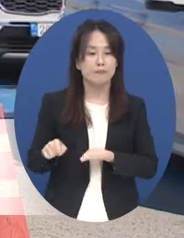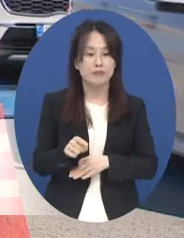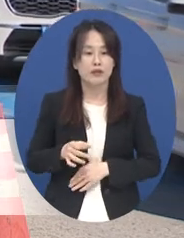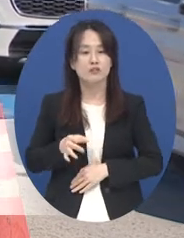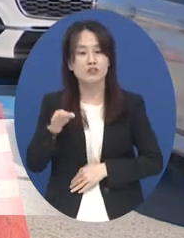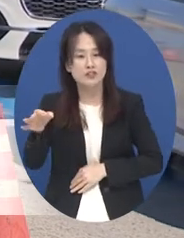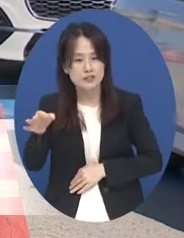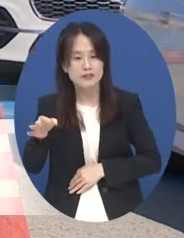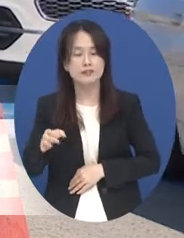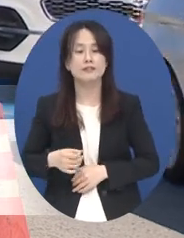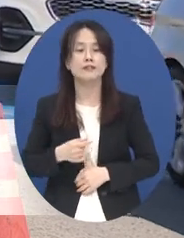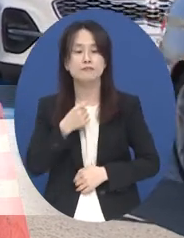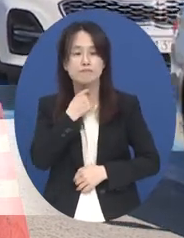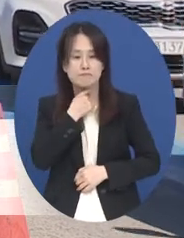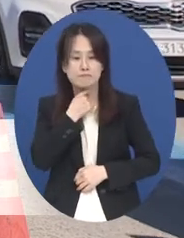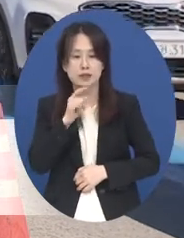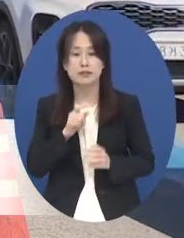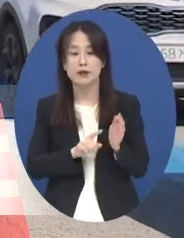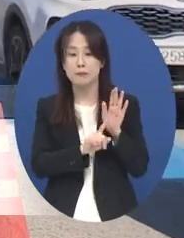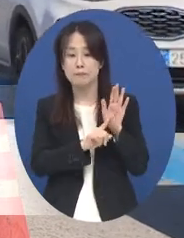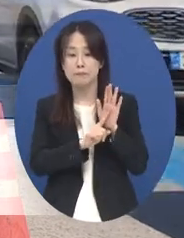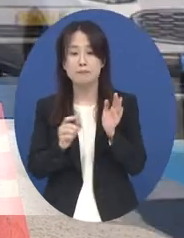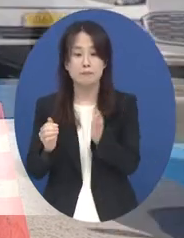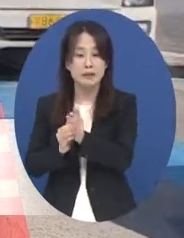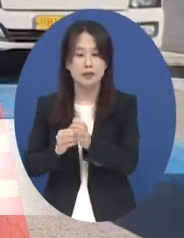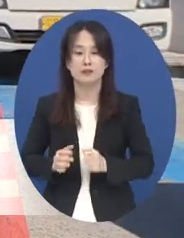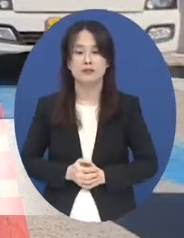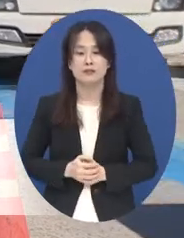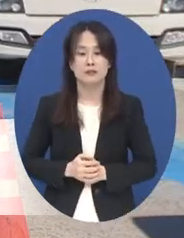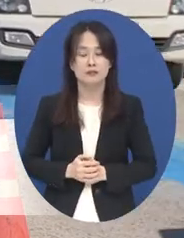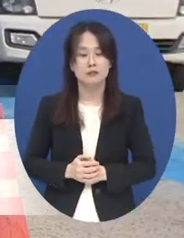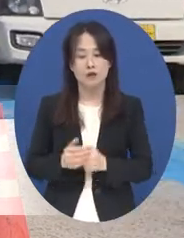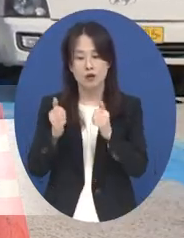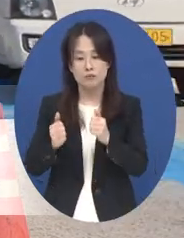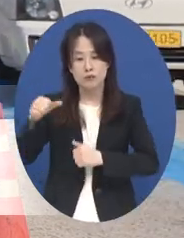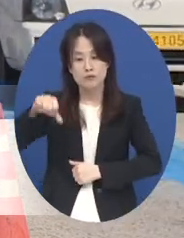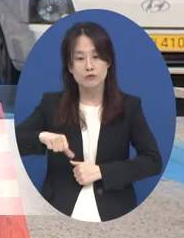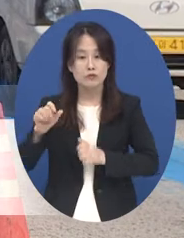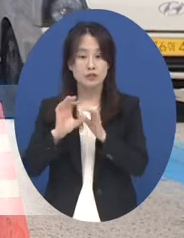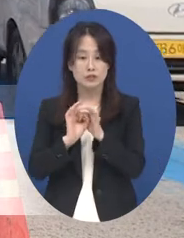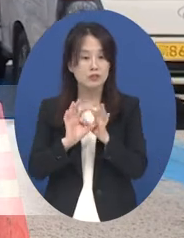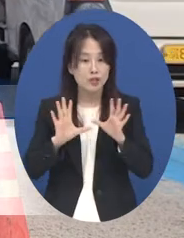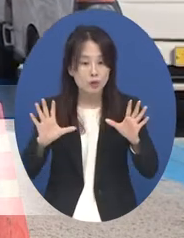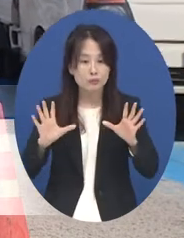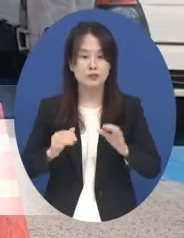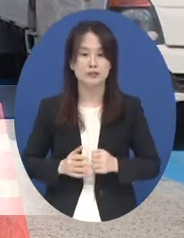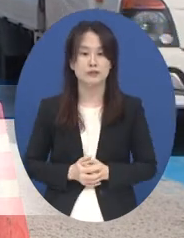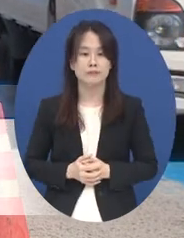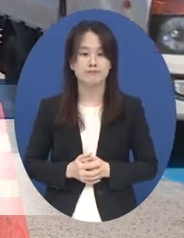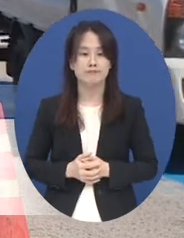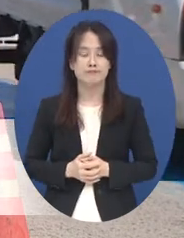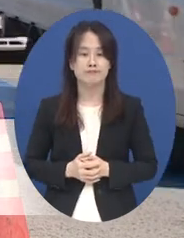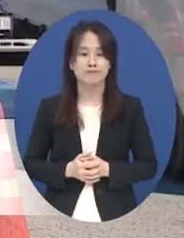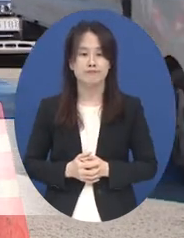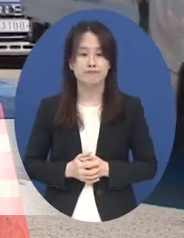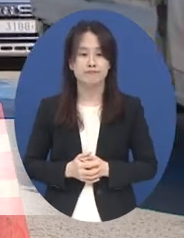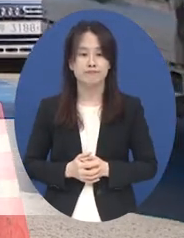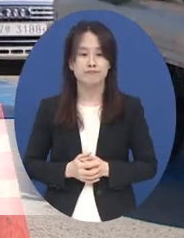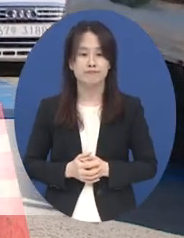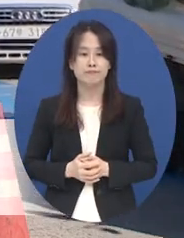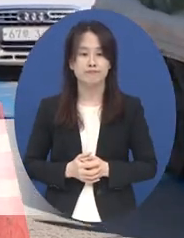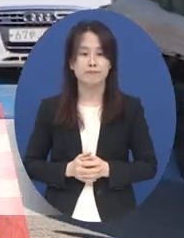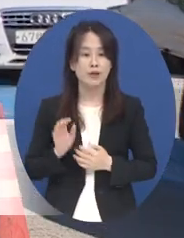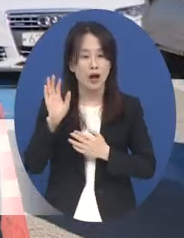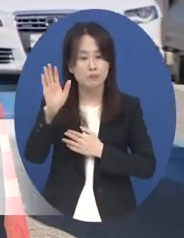국민연금공단에 선지급할 용의가 있다고 통보를 했고요. 집행정지를 통한 가처분 소송에 승패하고 여부에